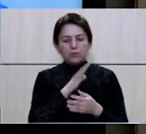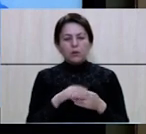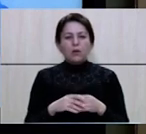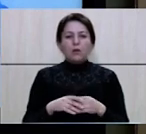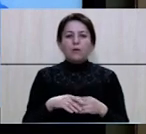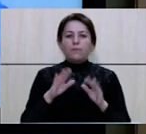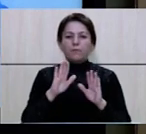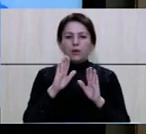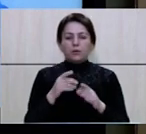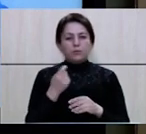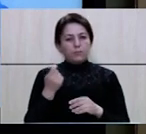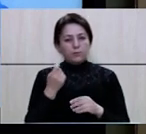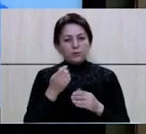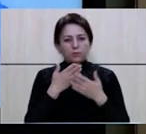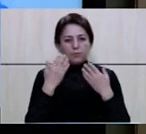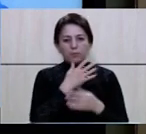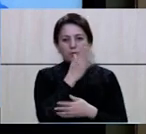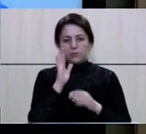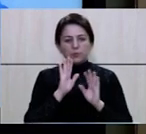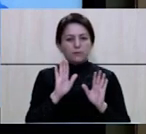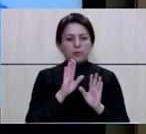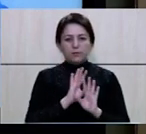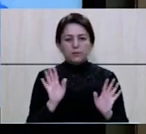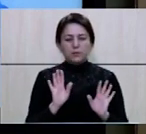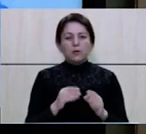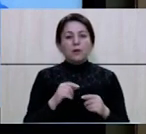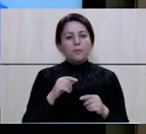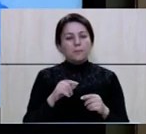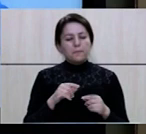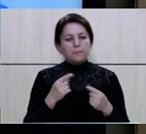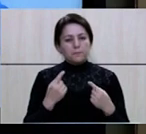Nafaqat bug'doy, bog'dorchilik va uzumchilik, balki